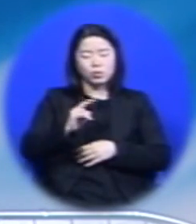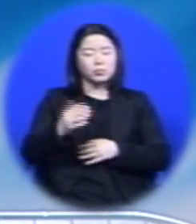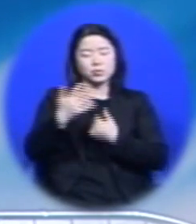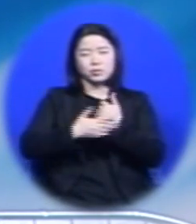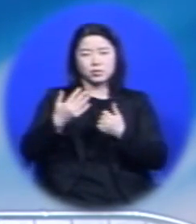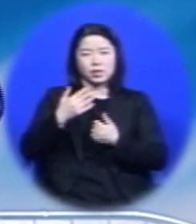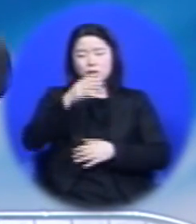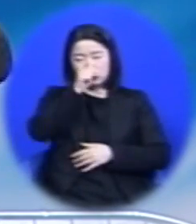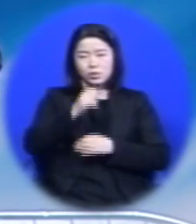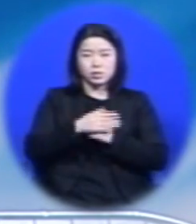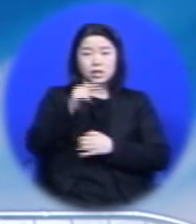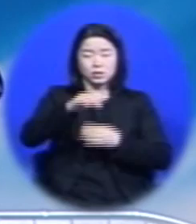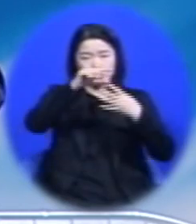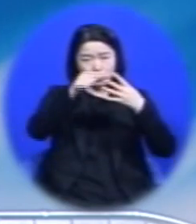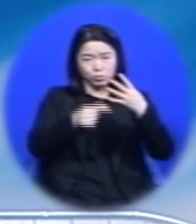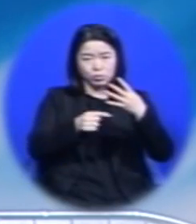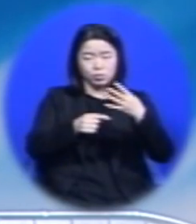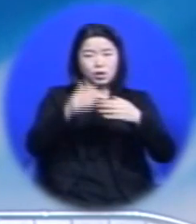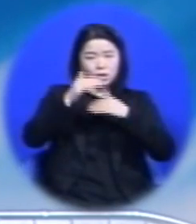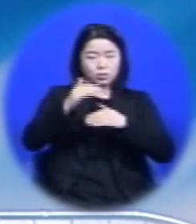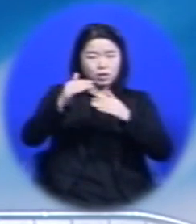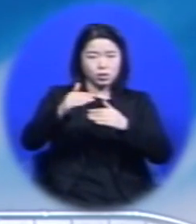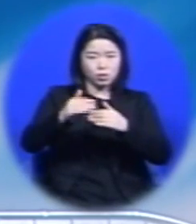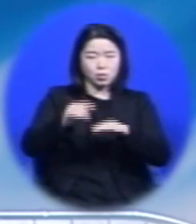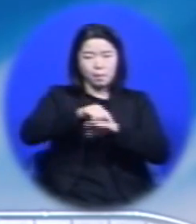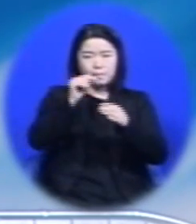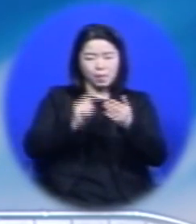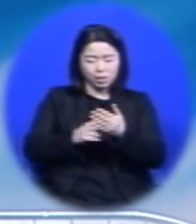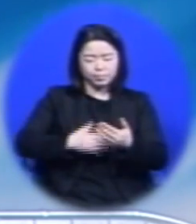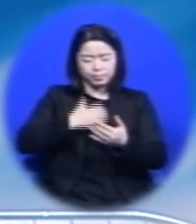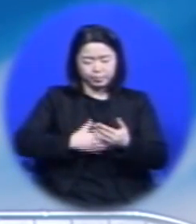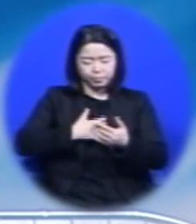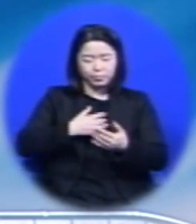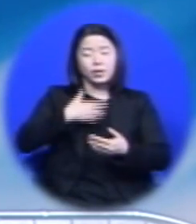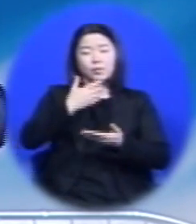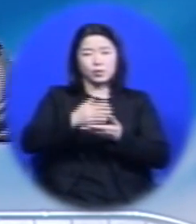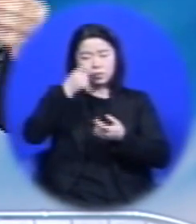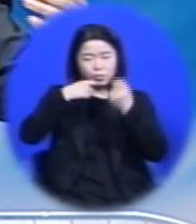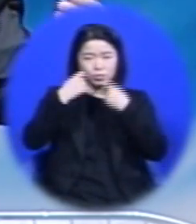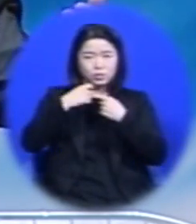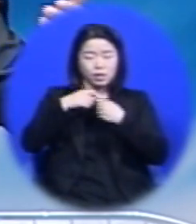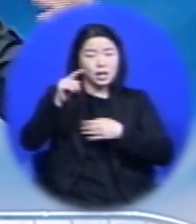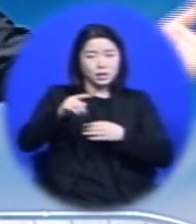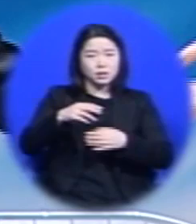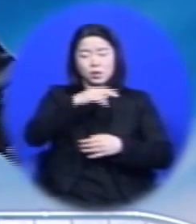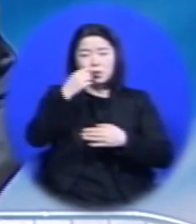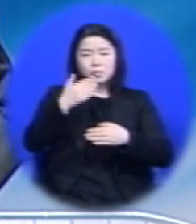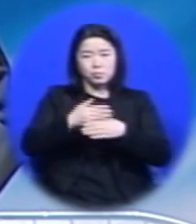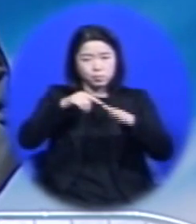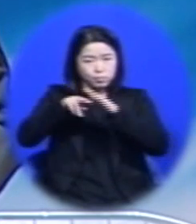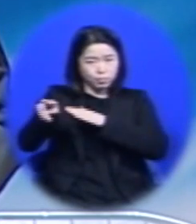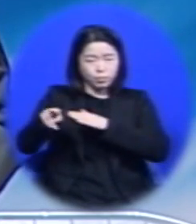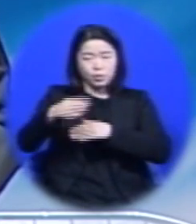은혜로 그 순서를 진행하는 동안에 몇 번을 울컥하는 마음으로 울었습니다 그 탈북 청소년들이 불쌍해서